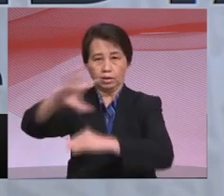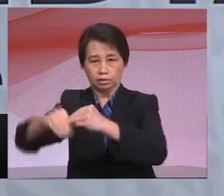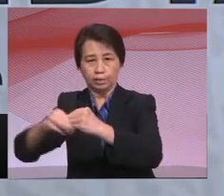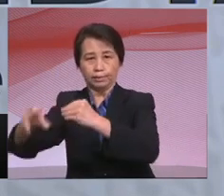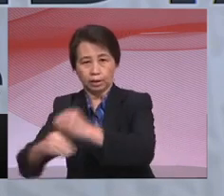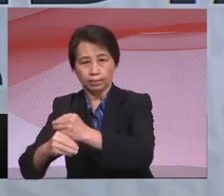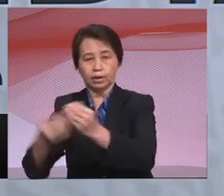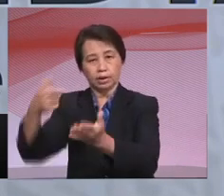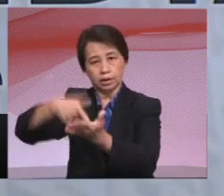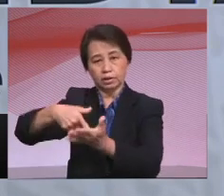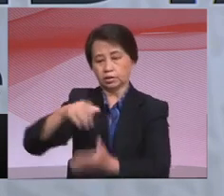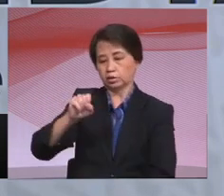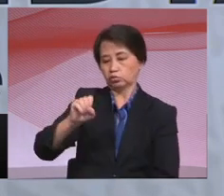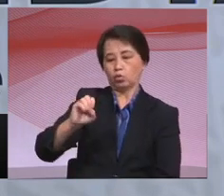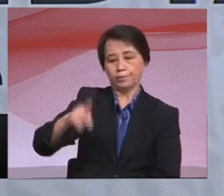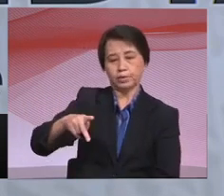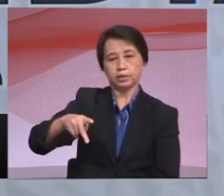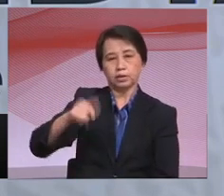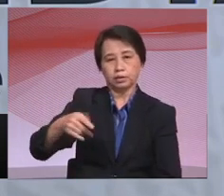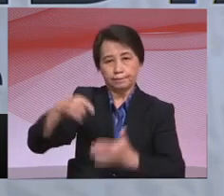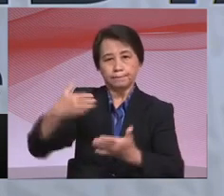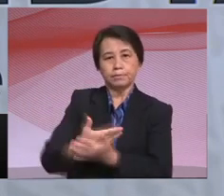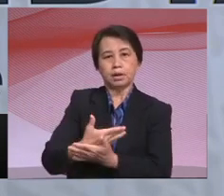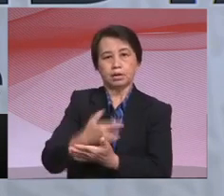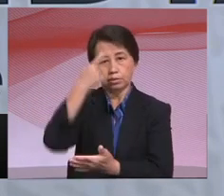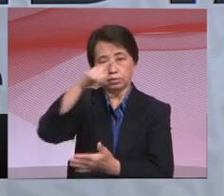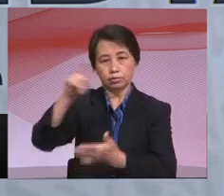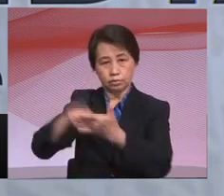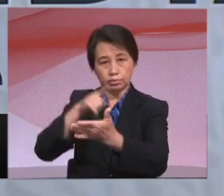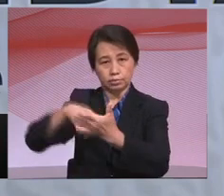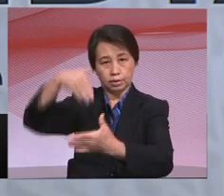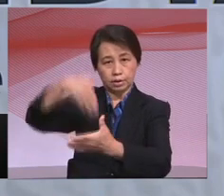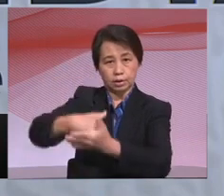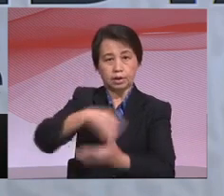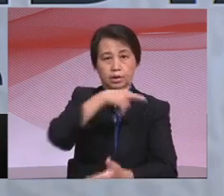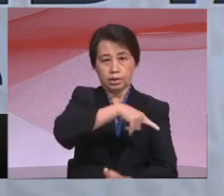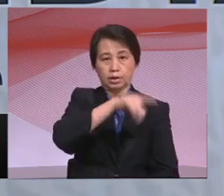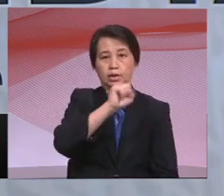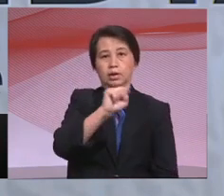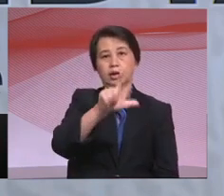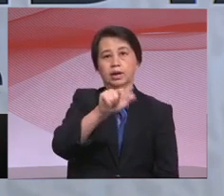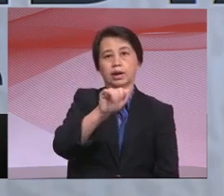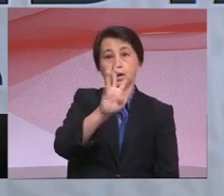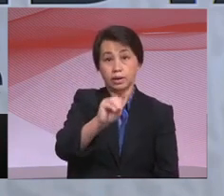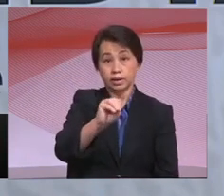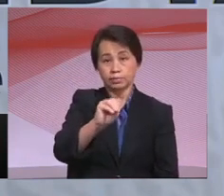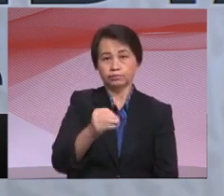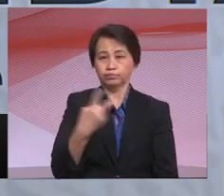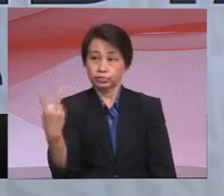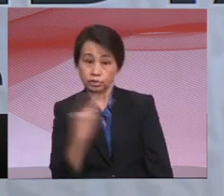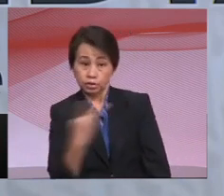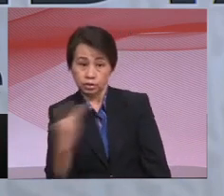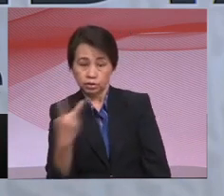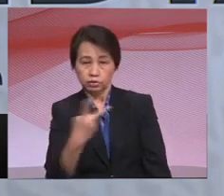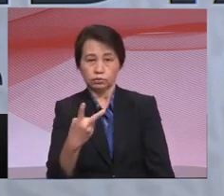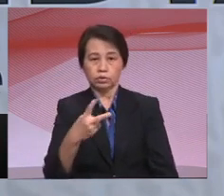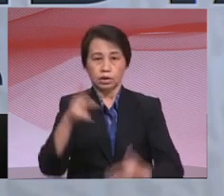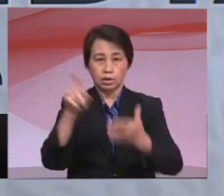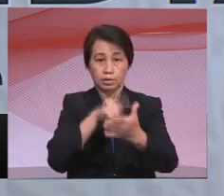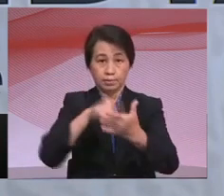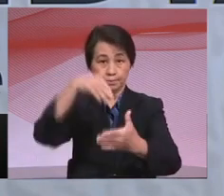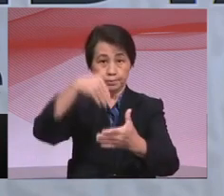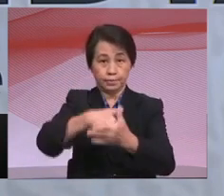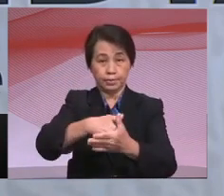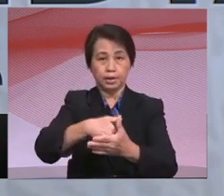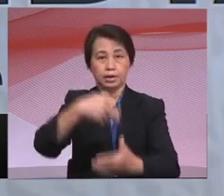akan melihat kepada SOP yang terkini, iaitu untuk pilihan raya Slim. Dan yang kedua, dua pilihan raya kecil ni akan